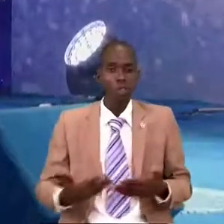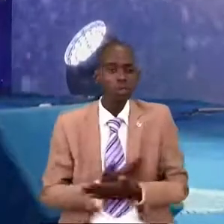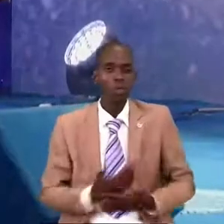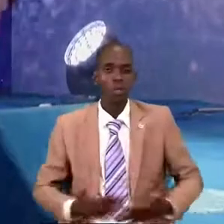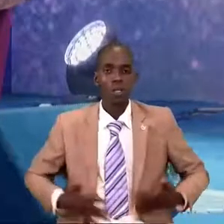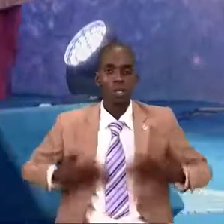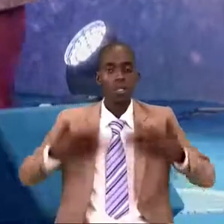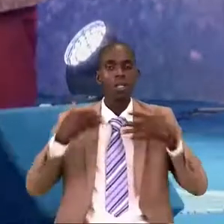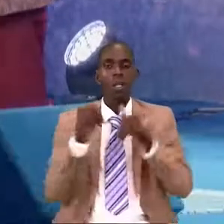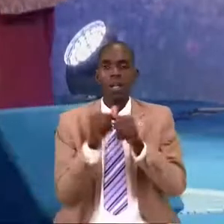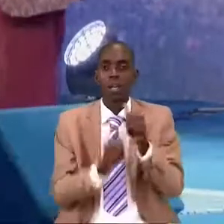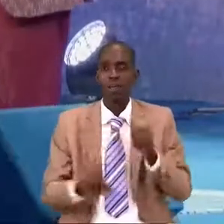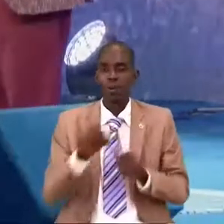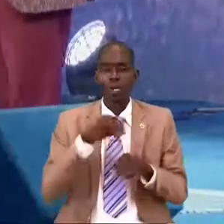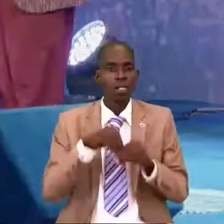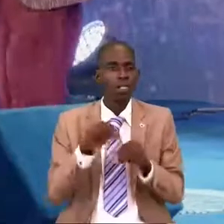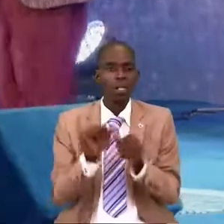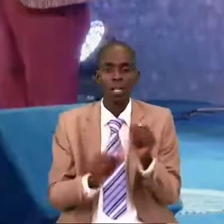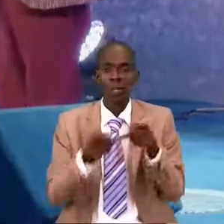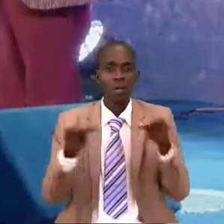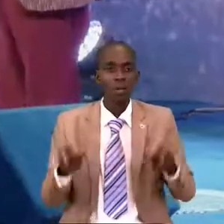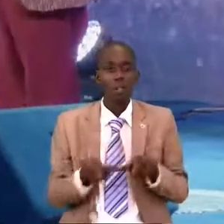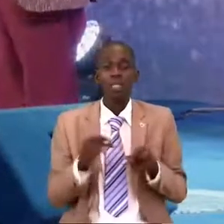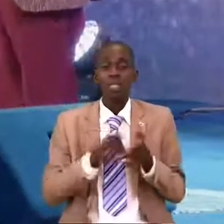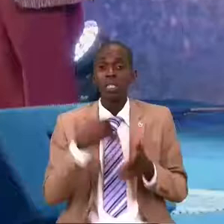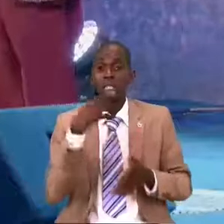la miséricorde de Dieu. Verset 8.